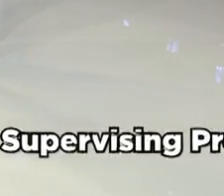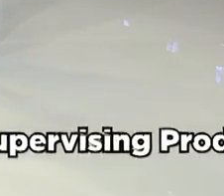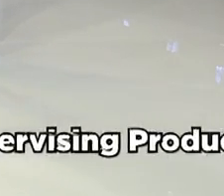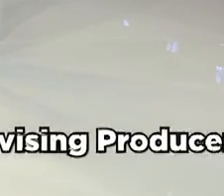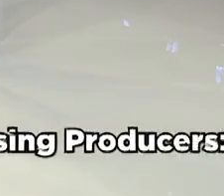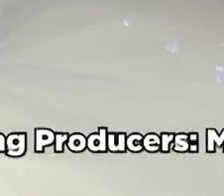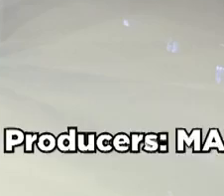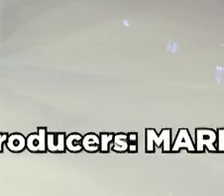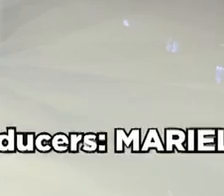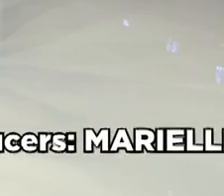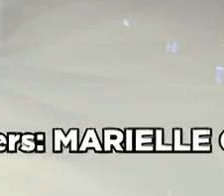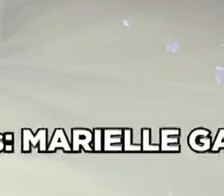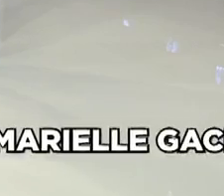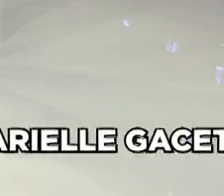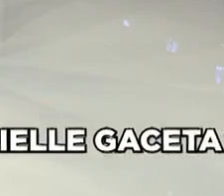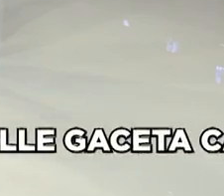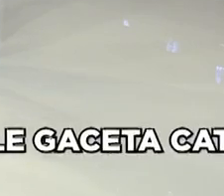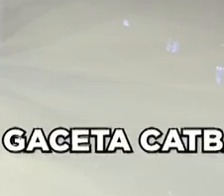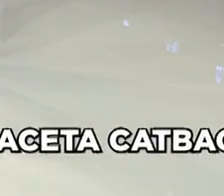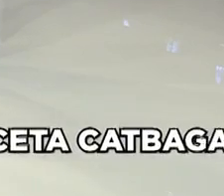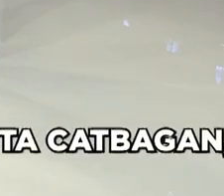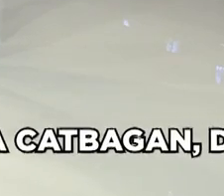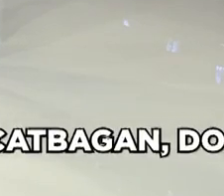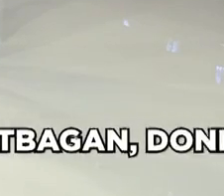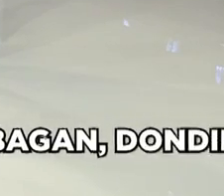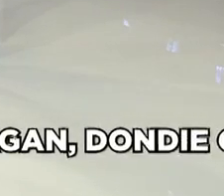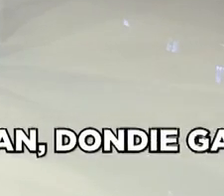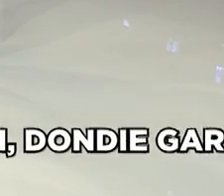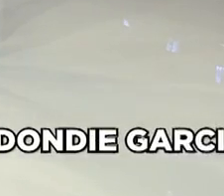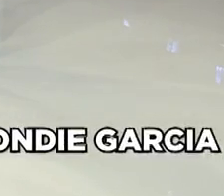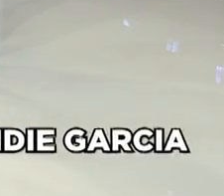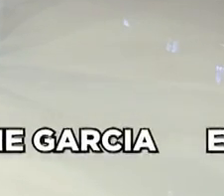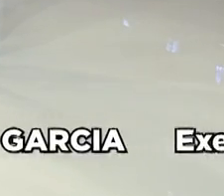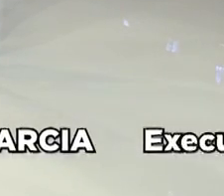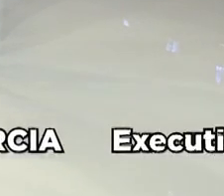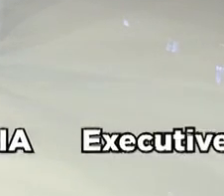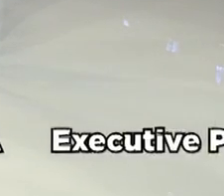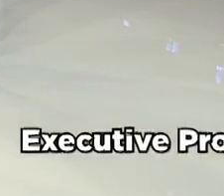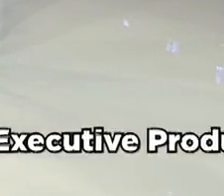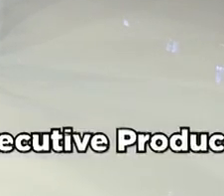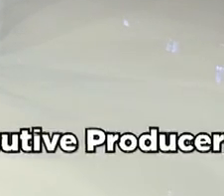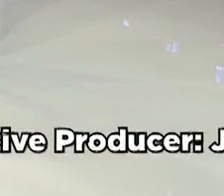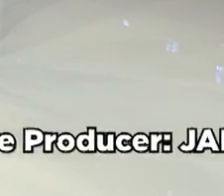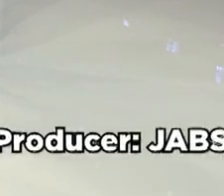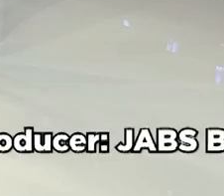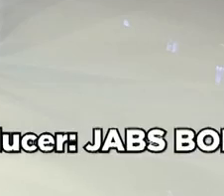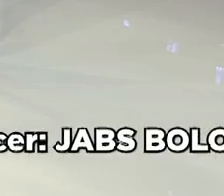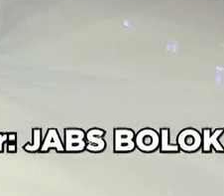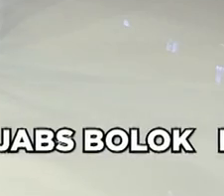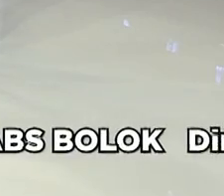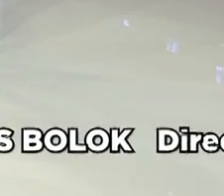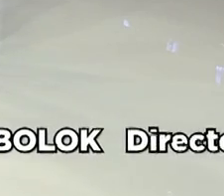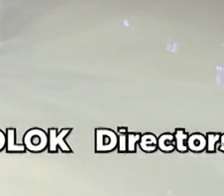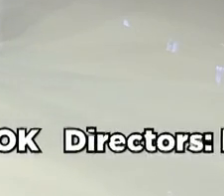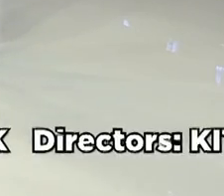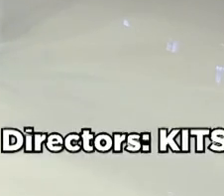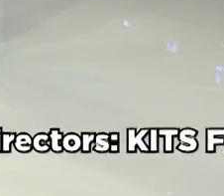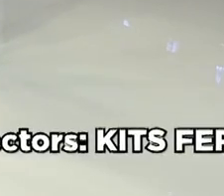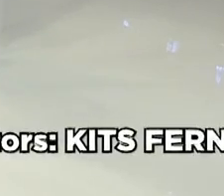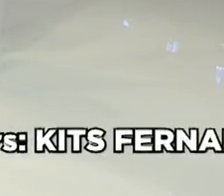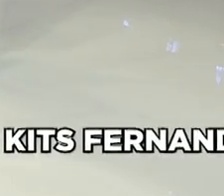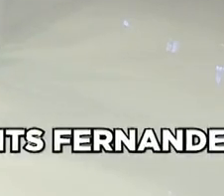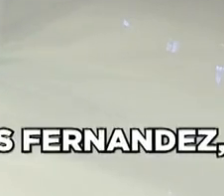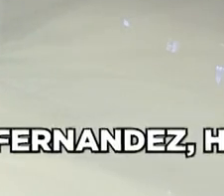ibang bansa. Di ba? Nakakakilig sila. Oo, nakakakilig. Kahit na matanda na tayo, kahit titas of Manila.